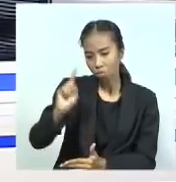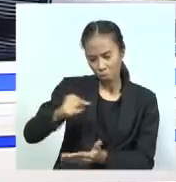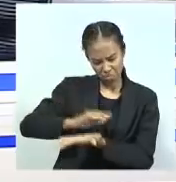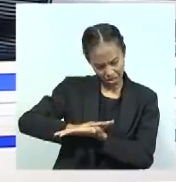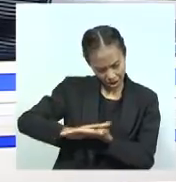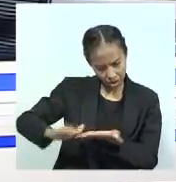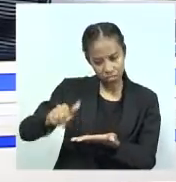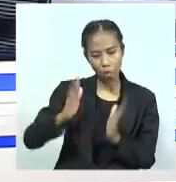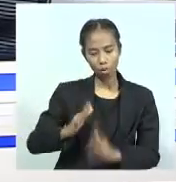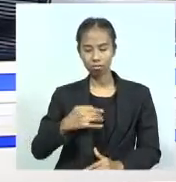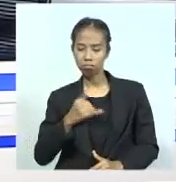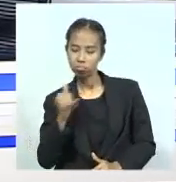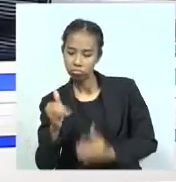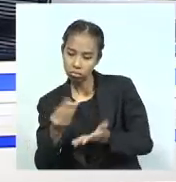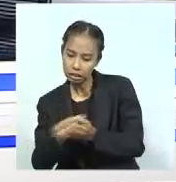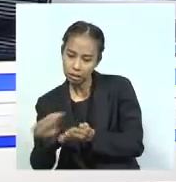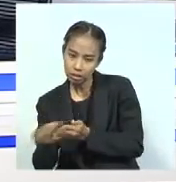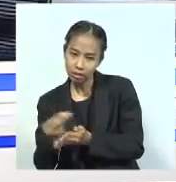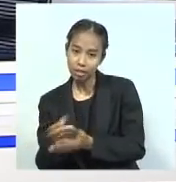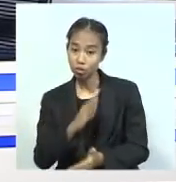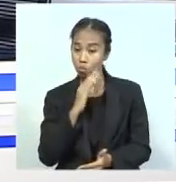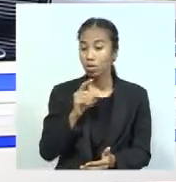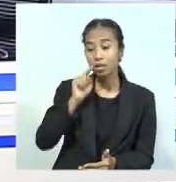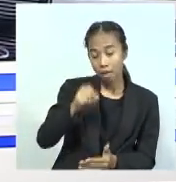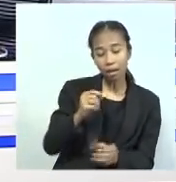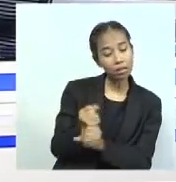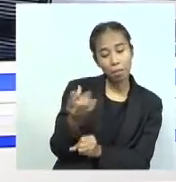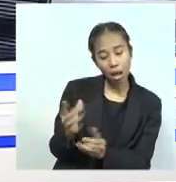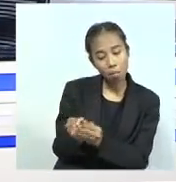เราก็ต้องอุดหนุนอยู่แล้วแน่นอนนะคะรู้ใจเราสั่งอะไรแล้วได้แบบนั้นนะ